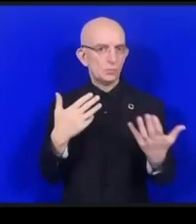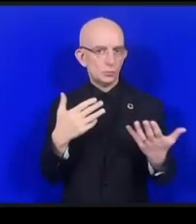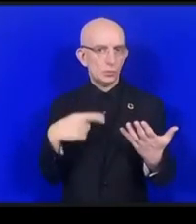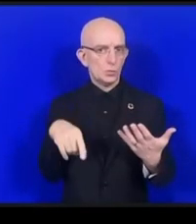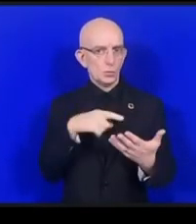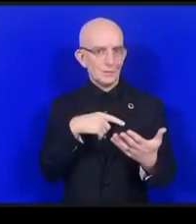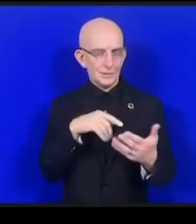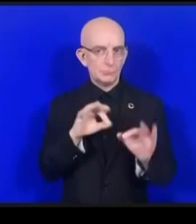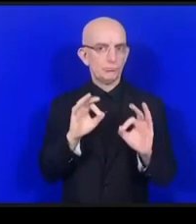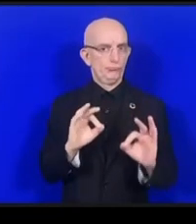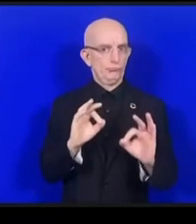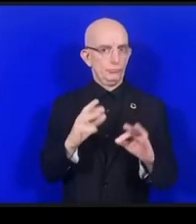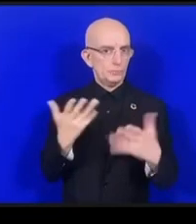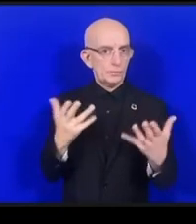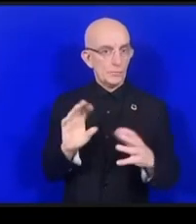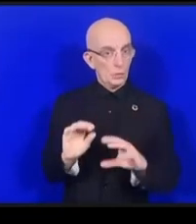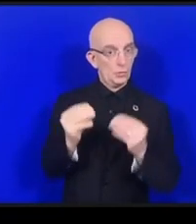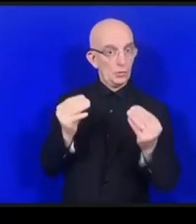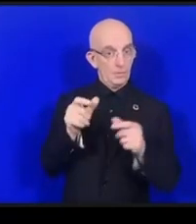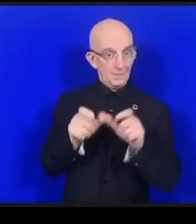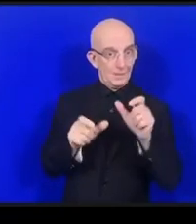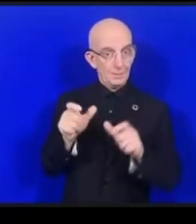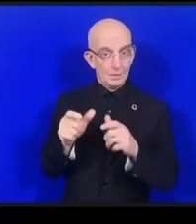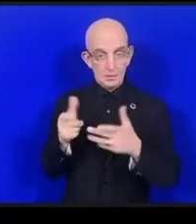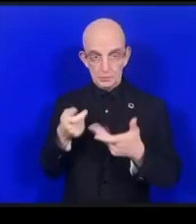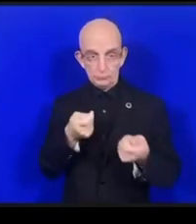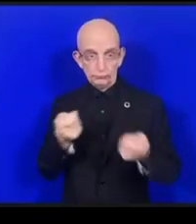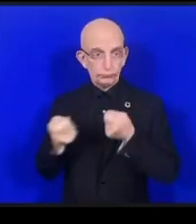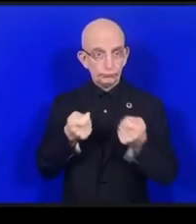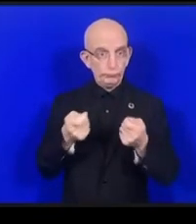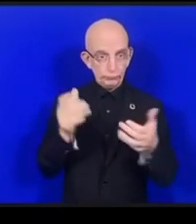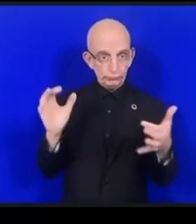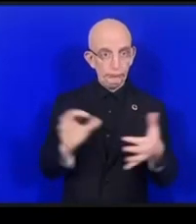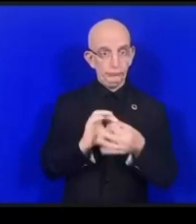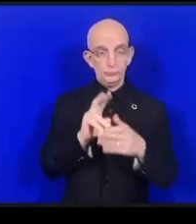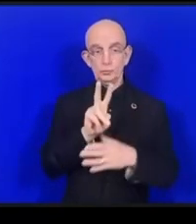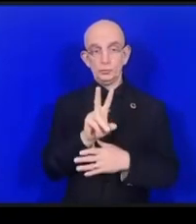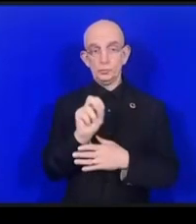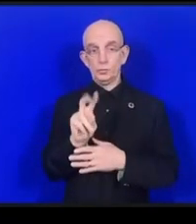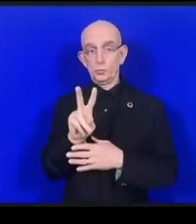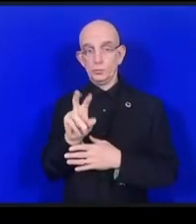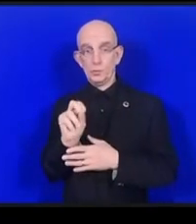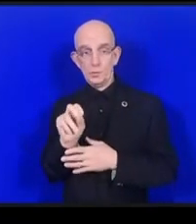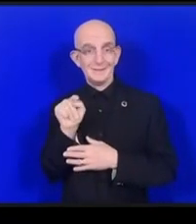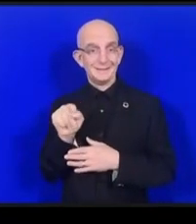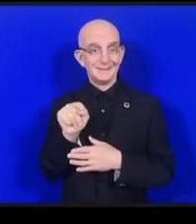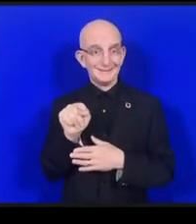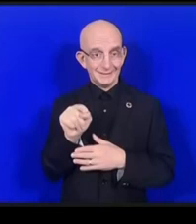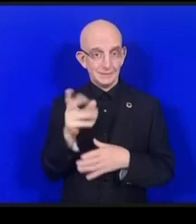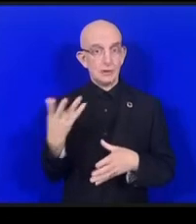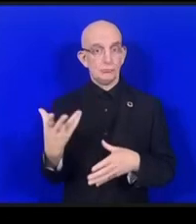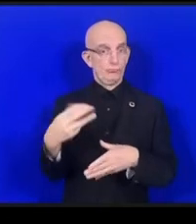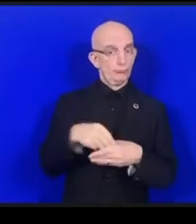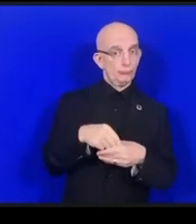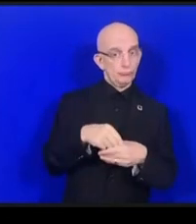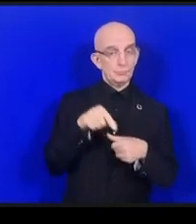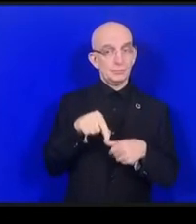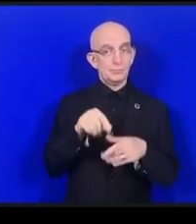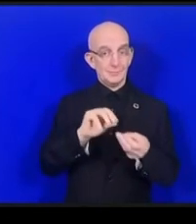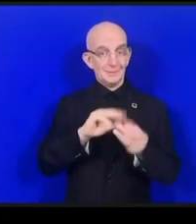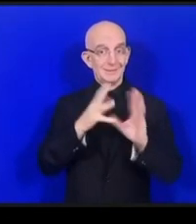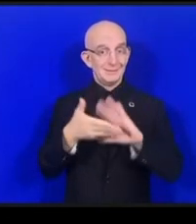молодёжь принимать участие в нашей работе Мы провели работу